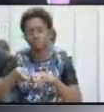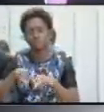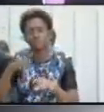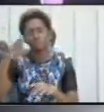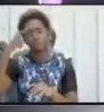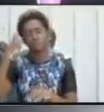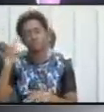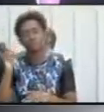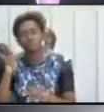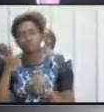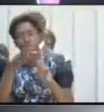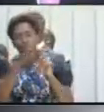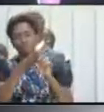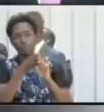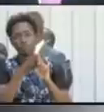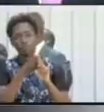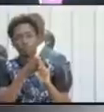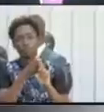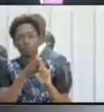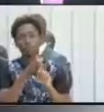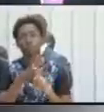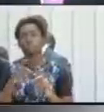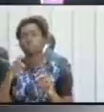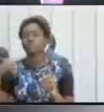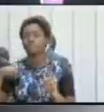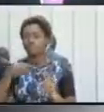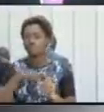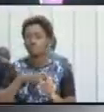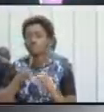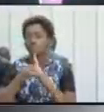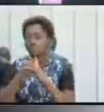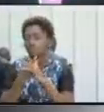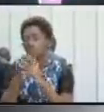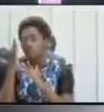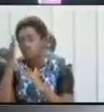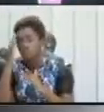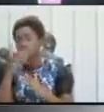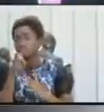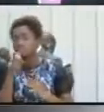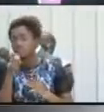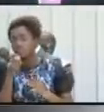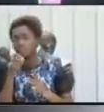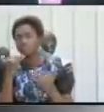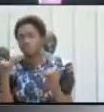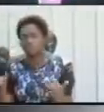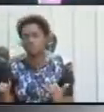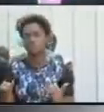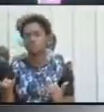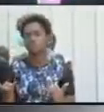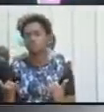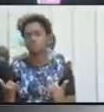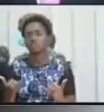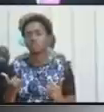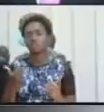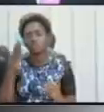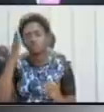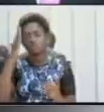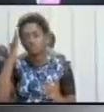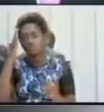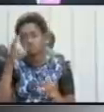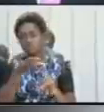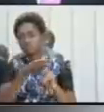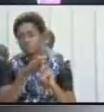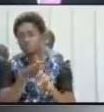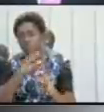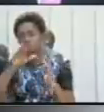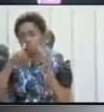sous kidnapping nan, nous commençons à identifier, et je dis, proche kidnapping yo, m'connais tout